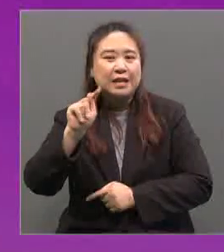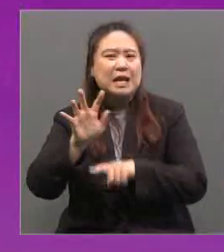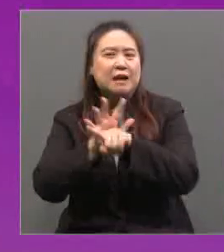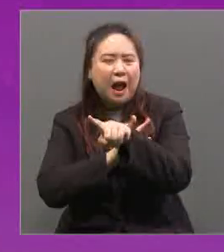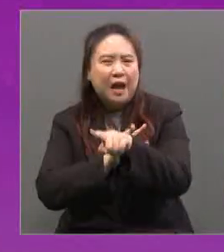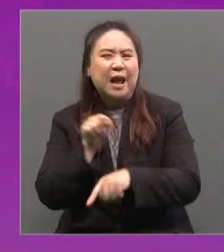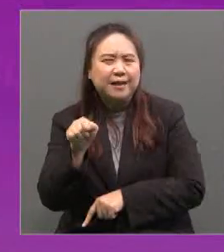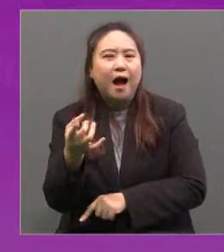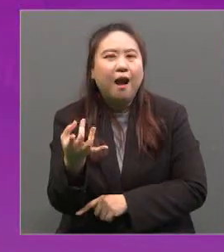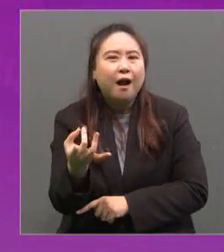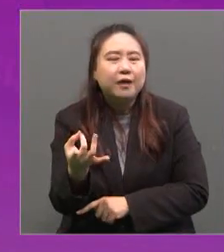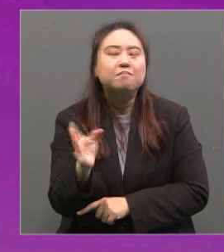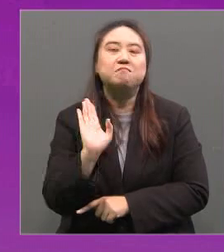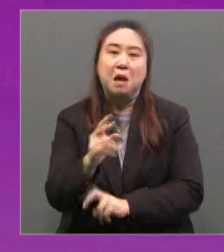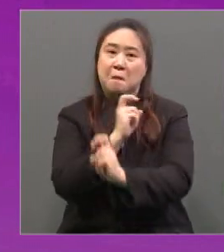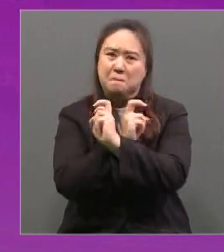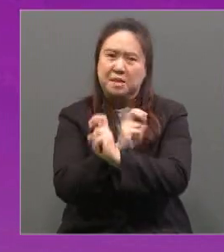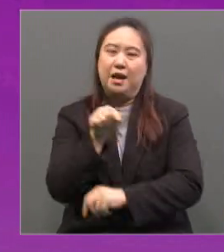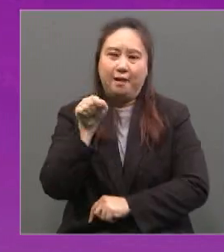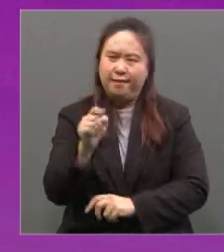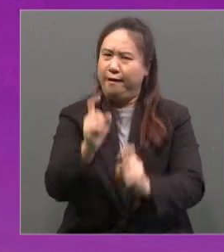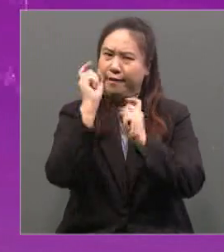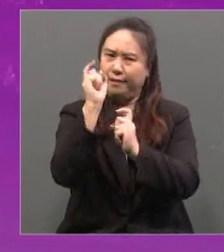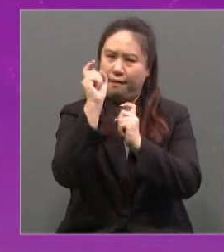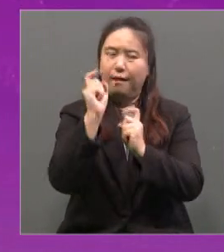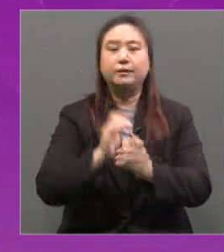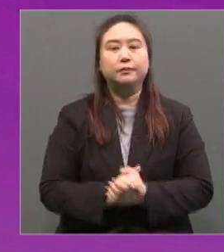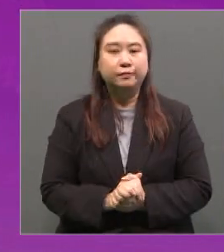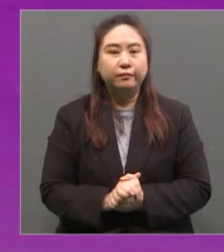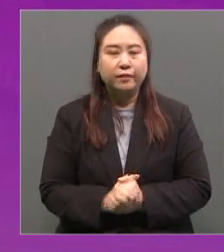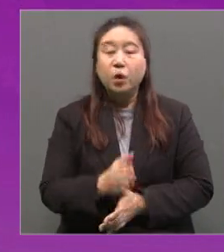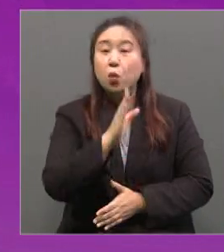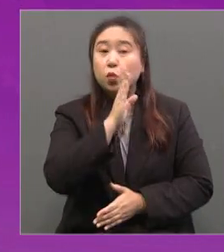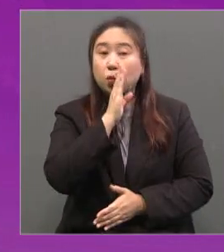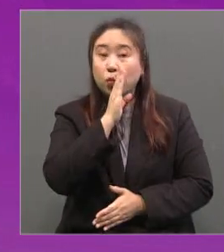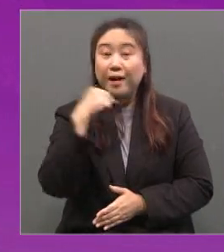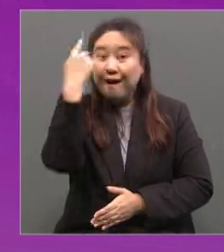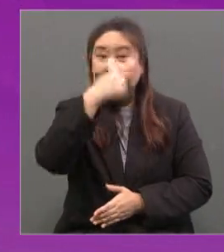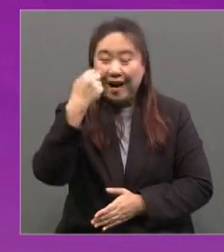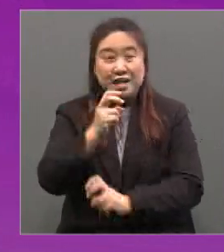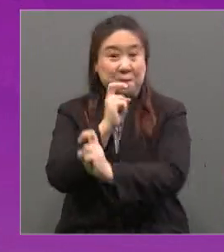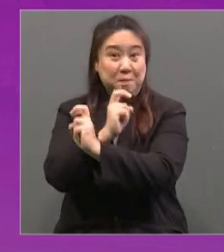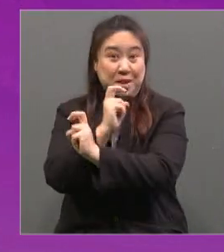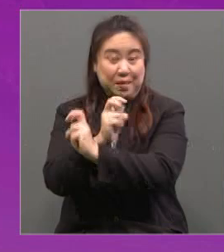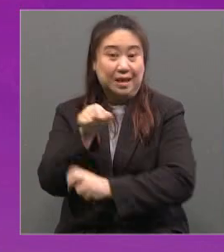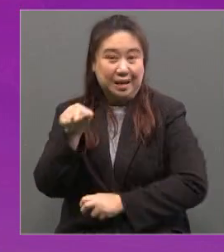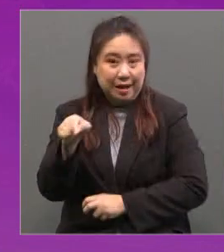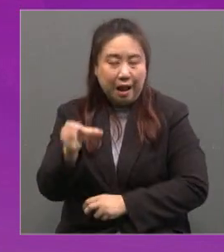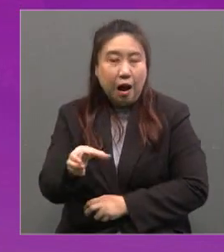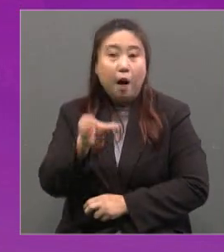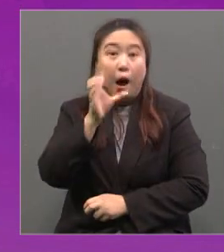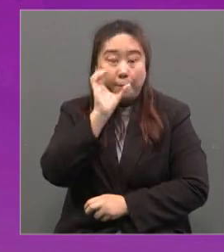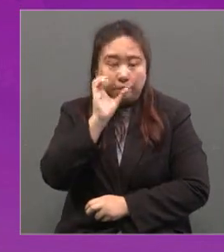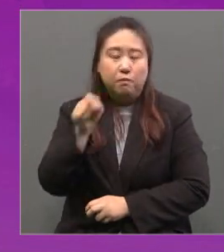ด์นะคะสารชนิดนี้เขาบอกว่าเป็นสารที่อันตรายมากทีเดียวผู้ป่วยที่ได้รับสารนี้มากๆเนี่ยเขาจะมีลักษณะของ